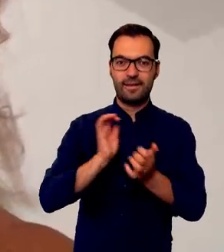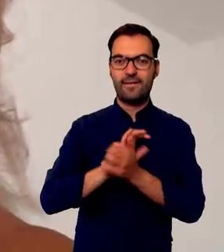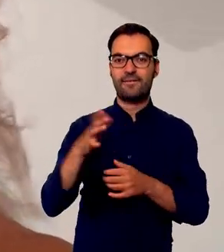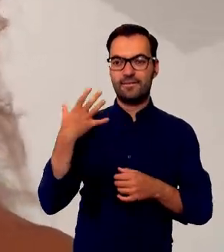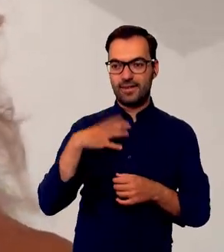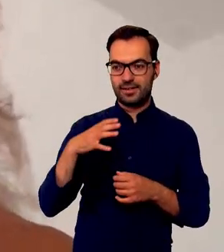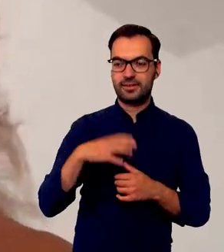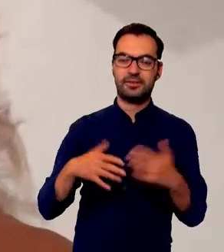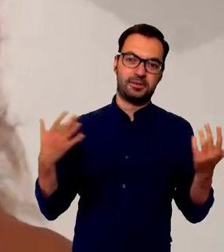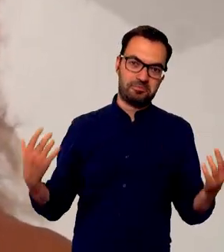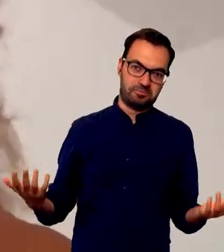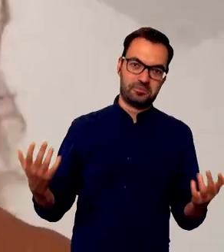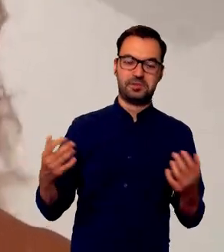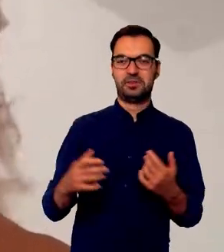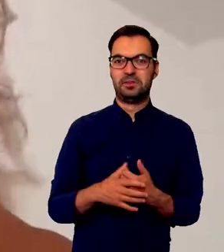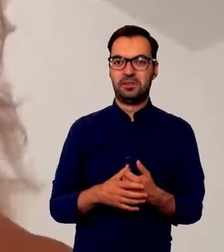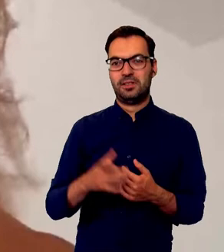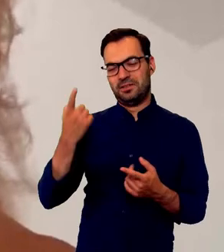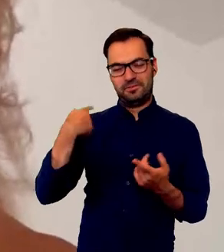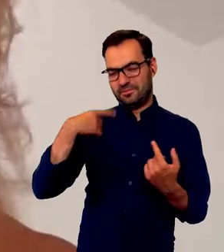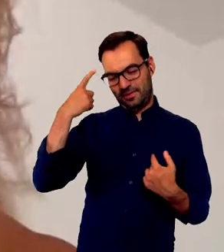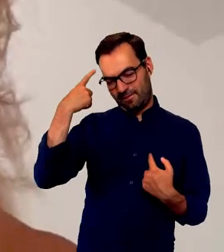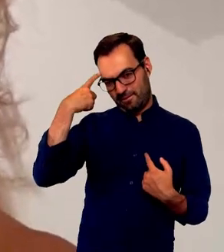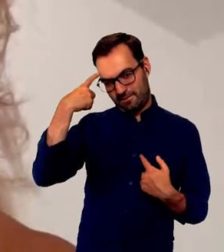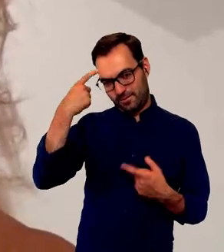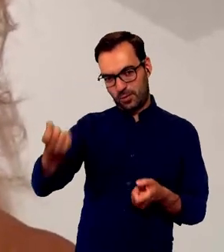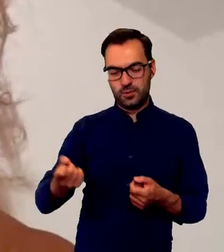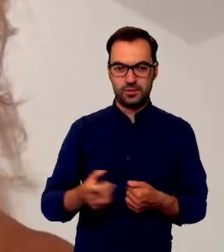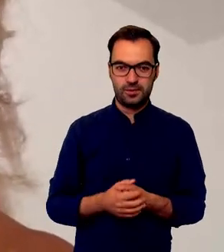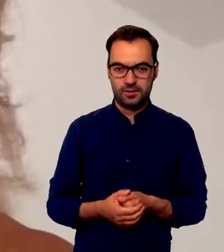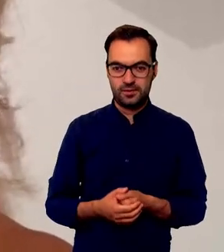wydać. No i wiesz, ja to jakby nie myślałam o tym